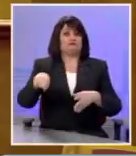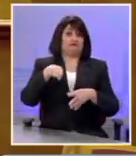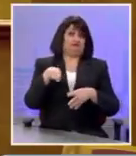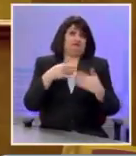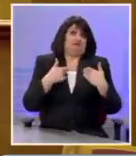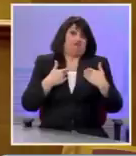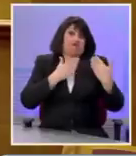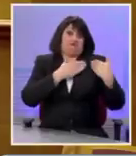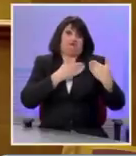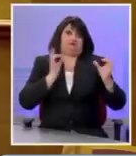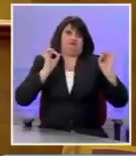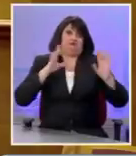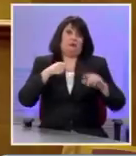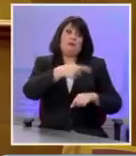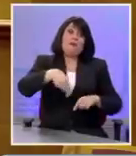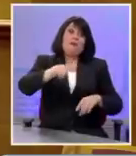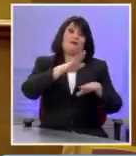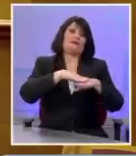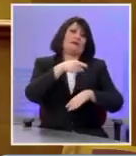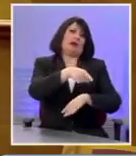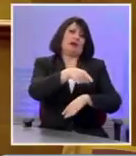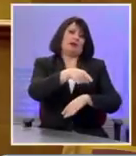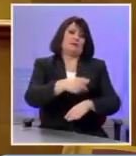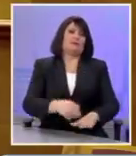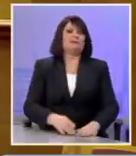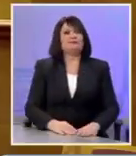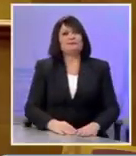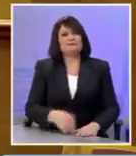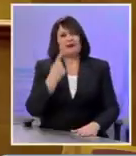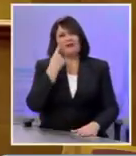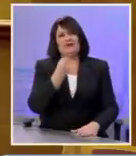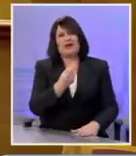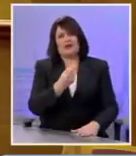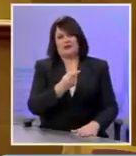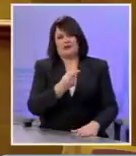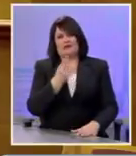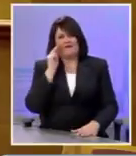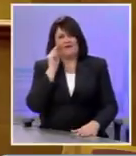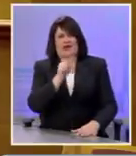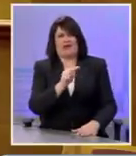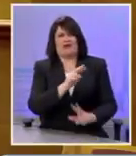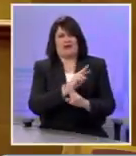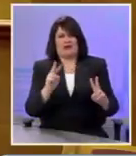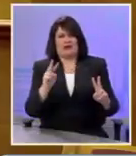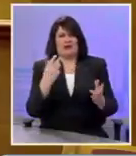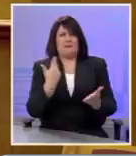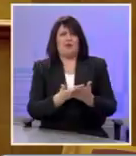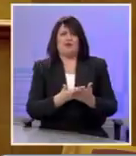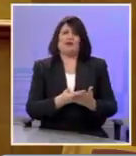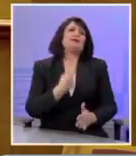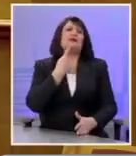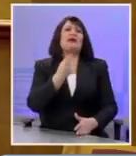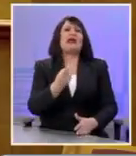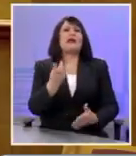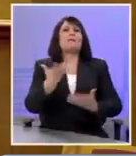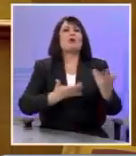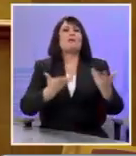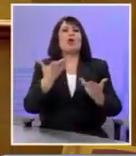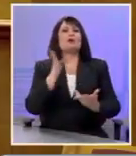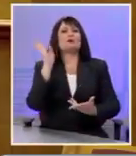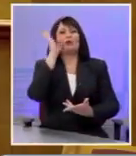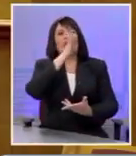της. Είναι κραυγαλαία η απόπειρά της να ωρεοποιήσει τα μεγέθη του